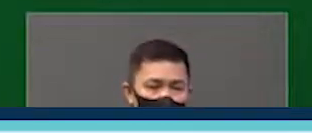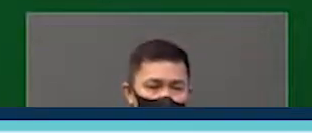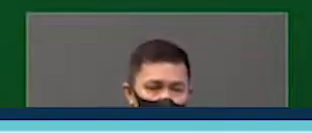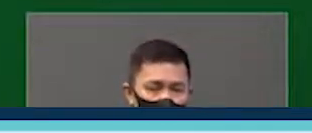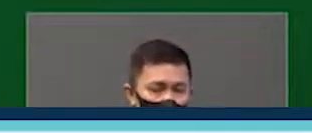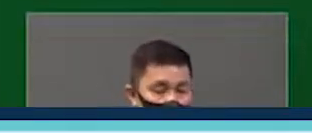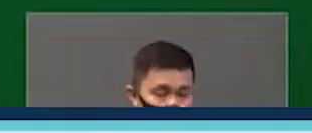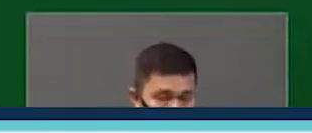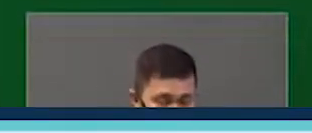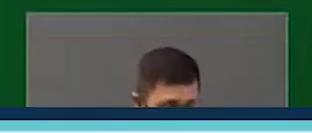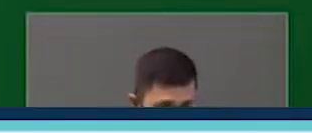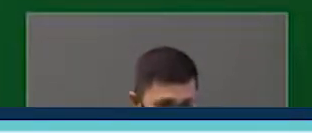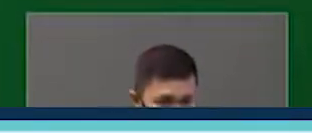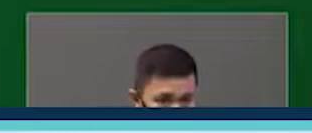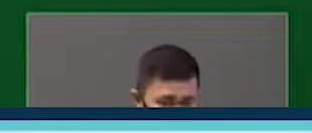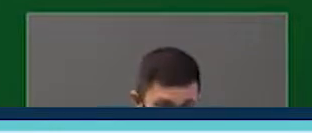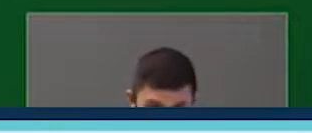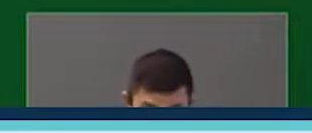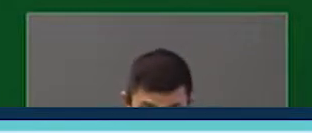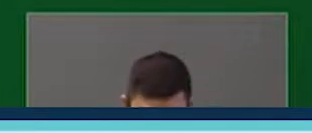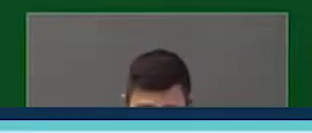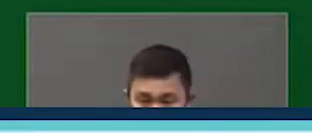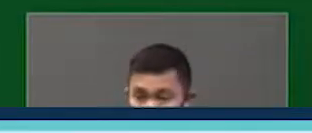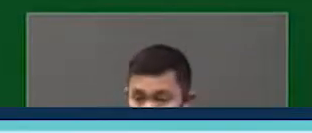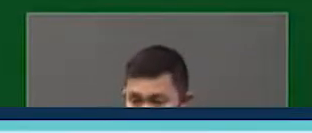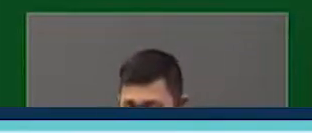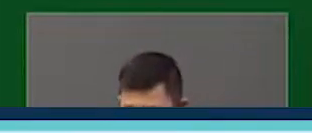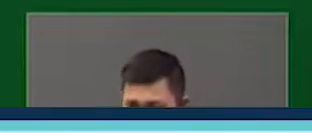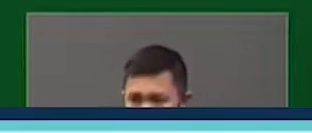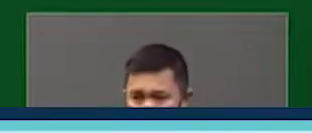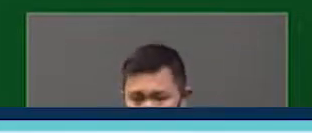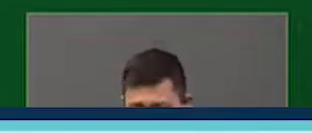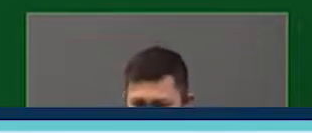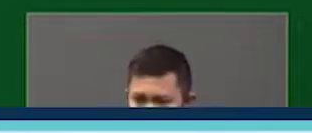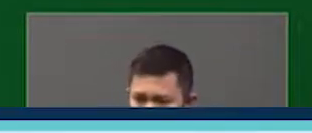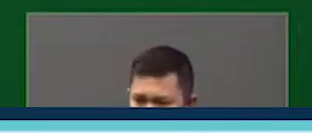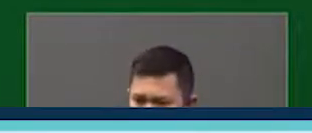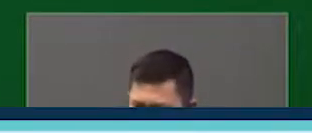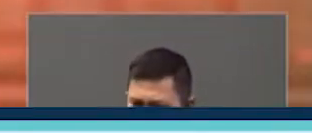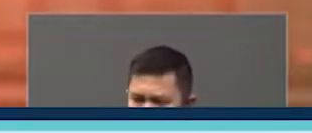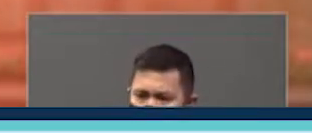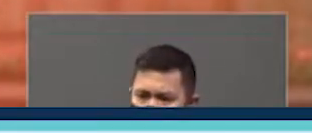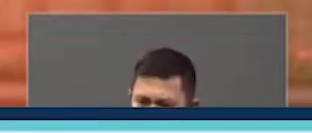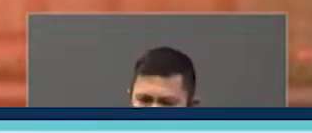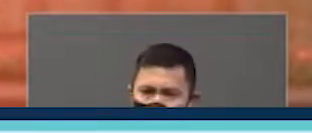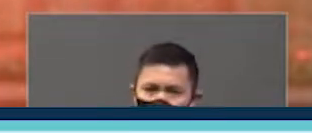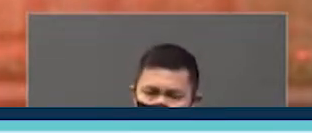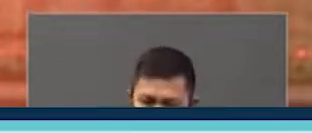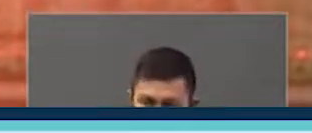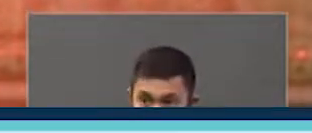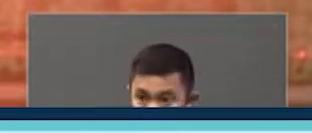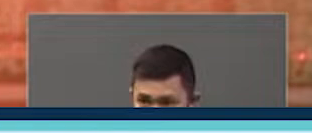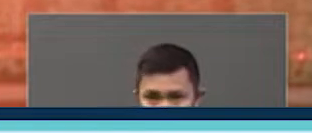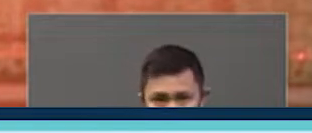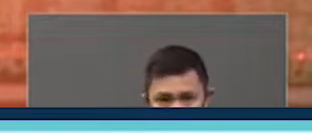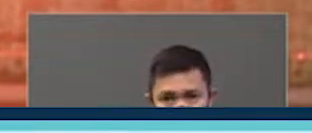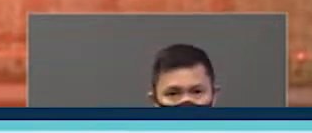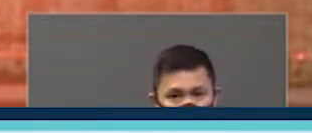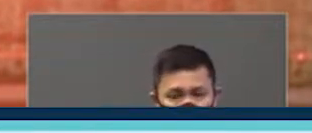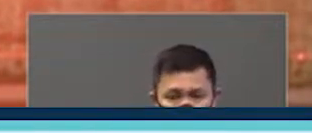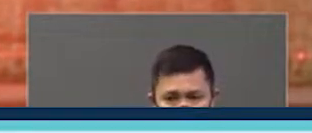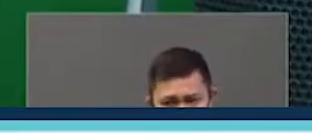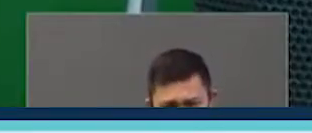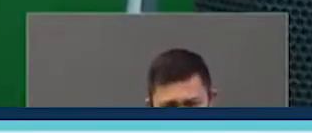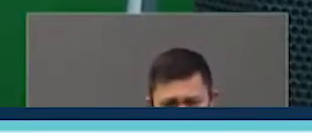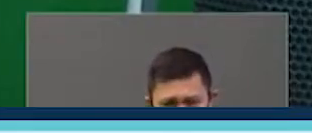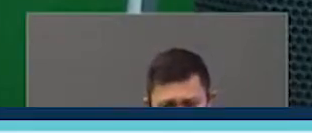ของรัฐมาปรับเป็นอาคารของผู้สูงอายุและคนพิการตลอด 3ปีที่ผ่านมารัฐบาลดูแลประชาชนผู้